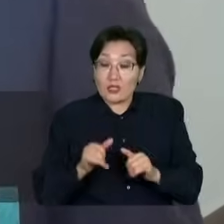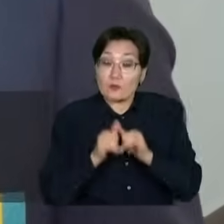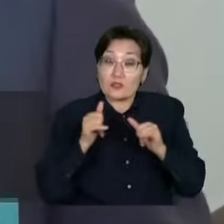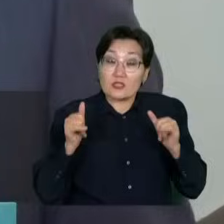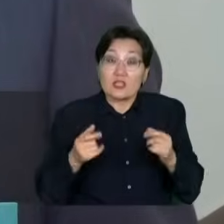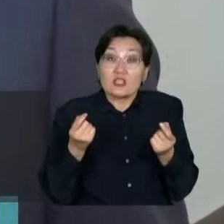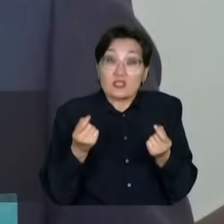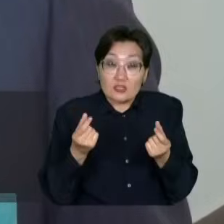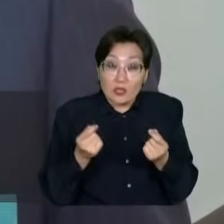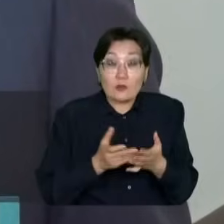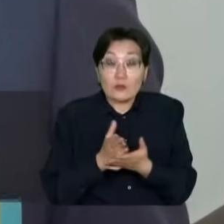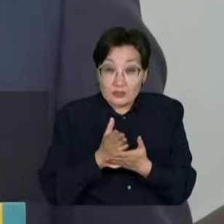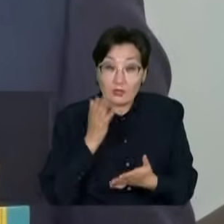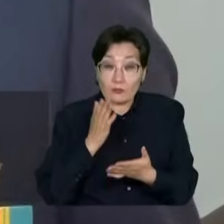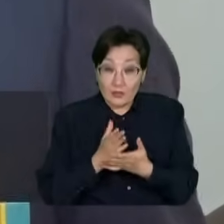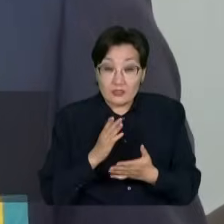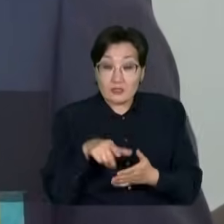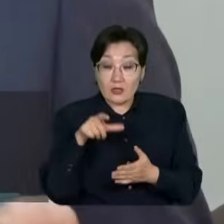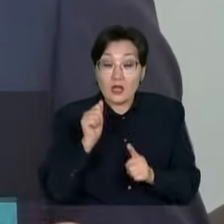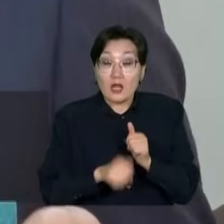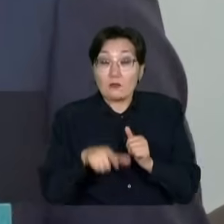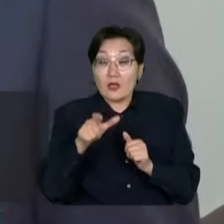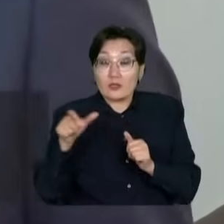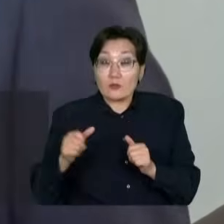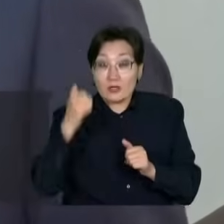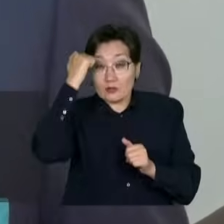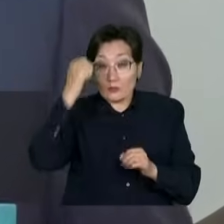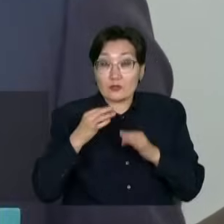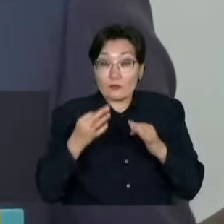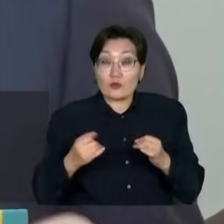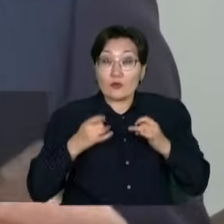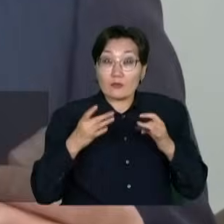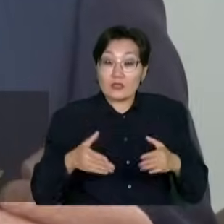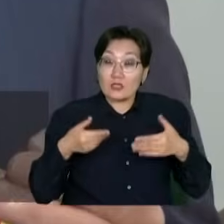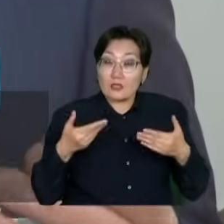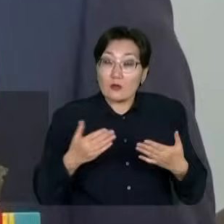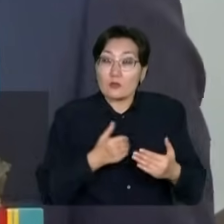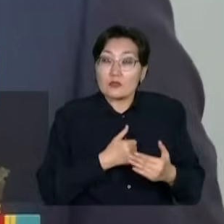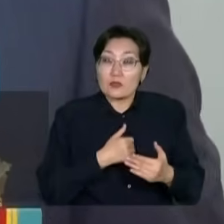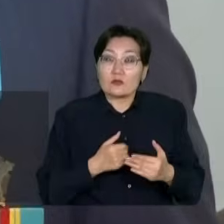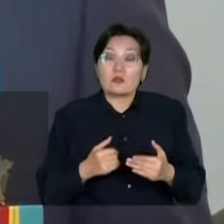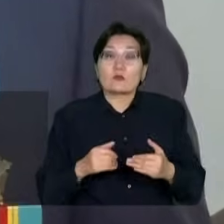дамуына титтей де болса, өз үлесін қосып жүрген әр әріптесіме алғыс айтып, бүгінгі мерекемен құттықтағым келеді. Күз бен